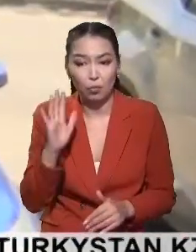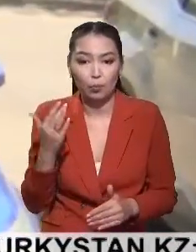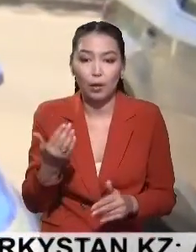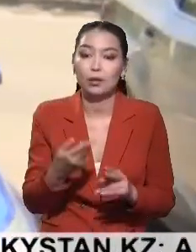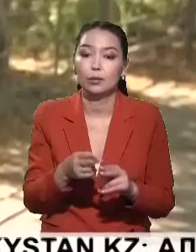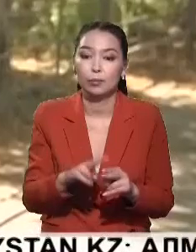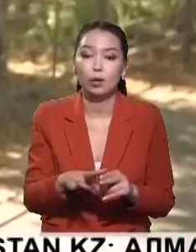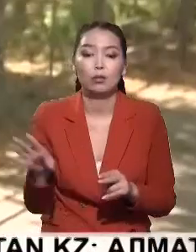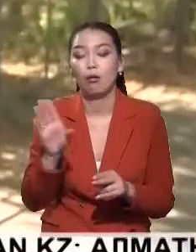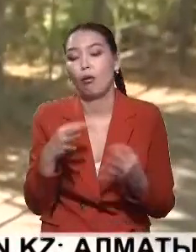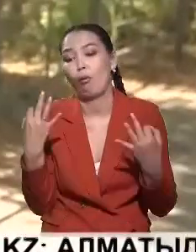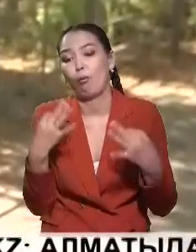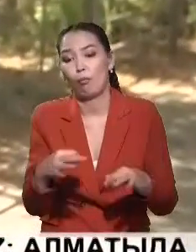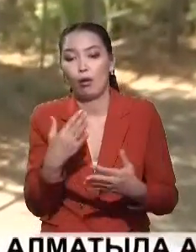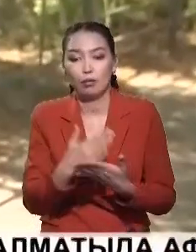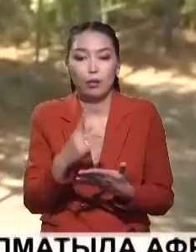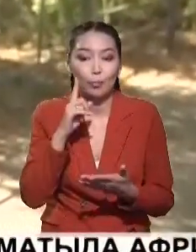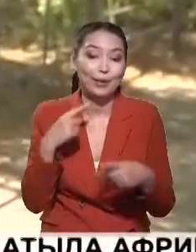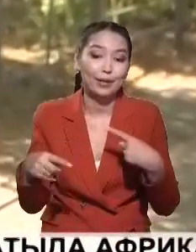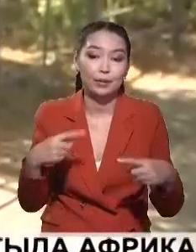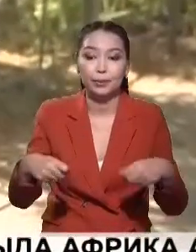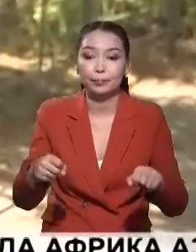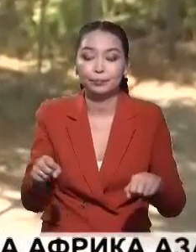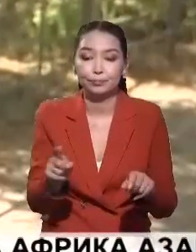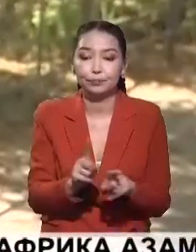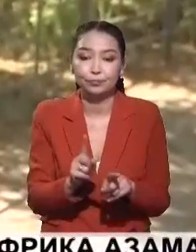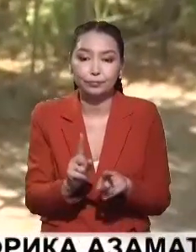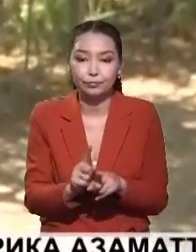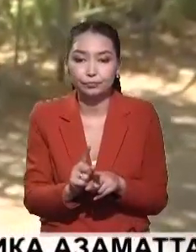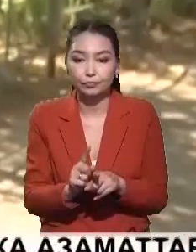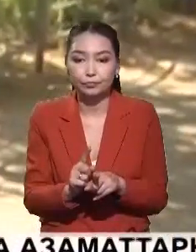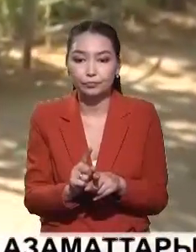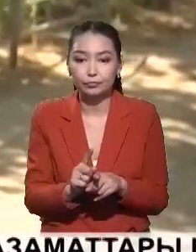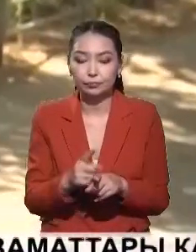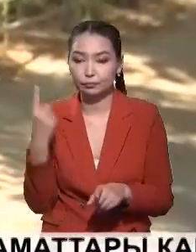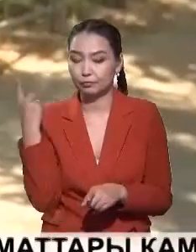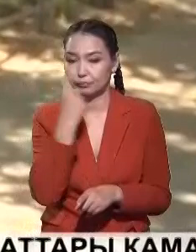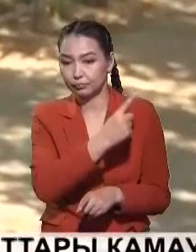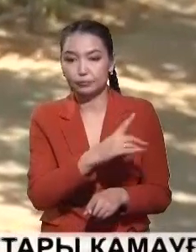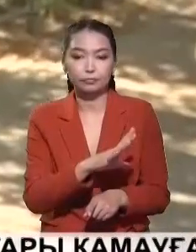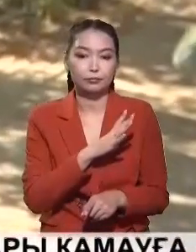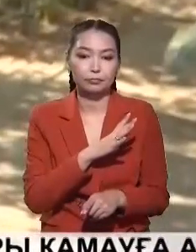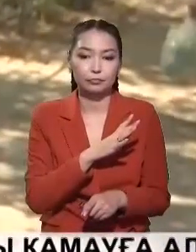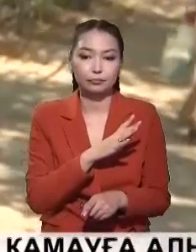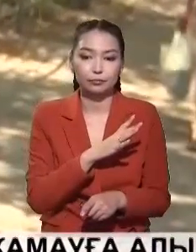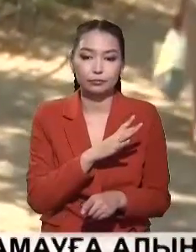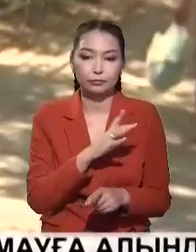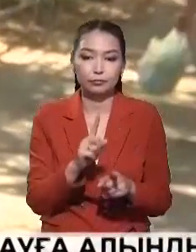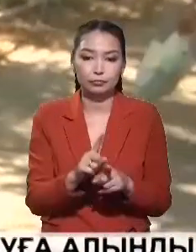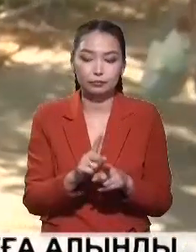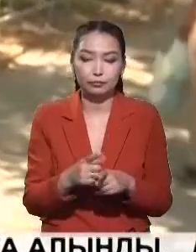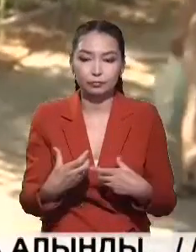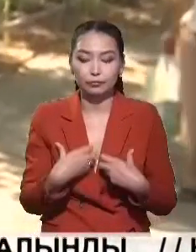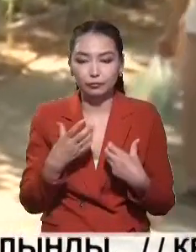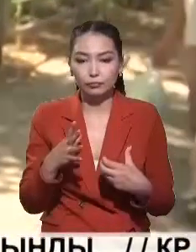бәрі доступный болып кеткен. Скутер, мопедтер мына жүріп келе жатқанда алдымыздан өтіп аварийный ситуация создавать етеді